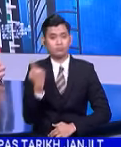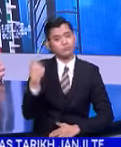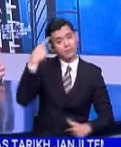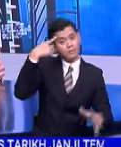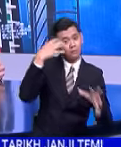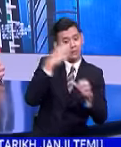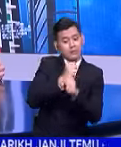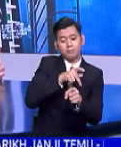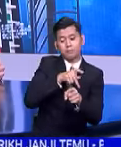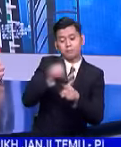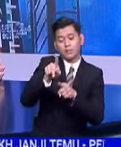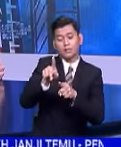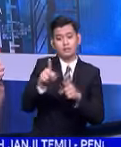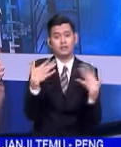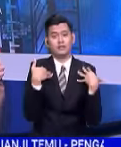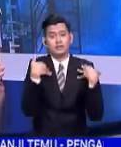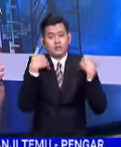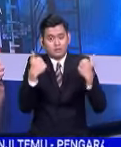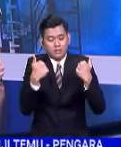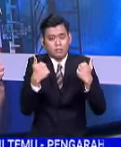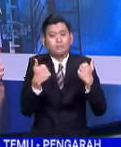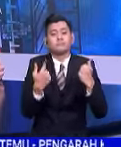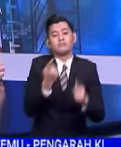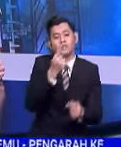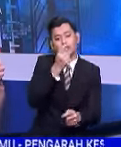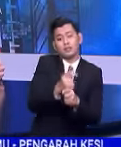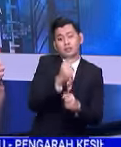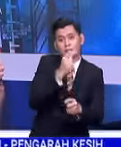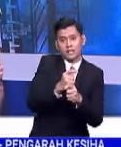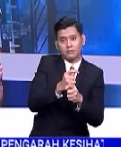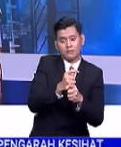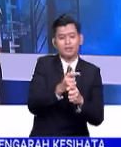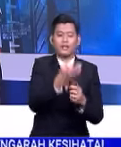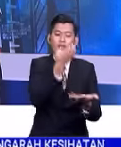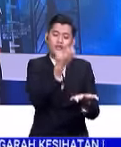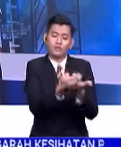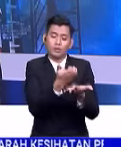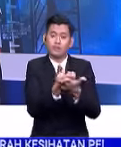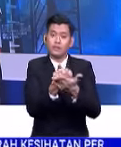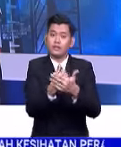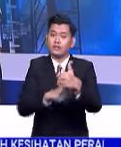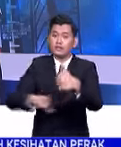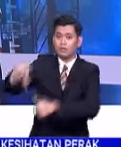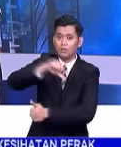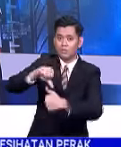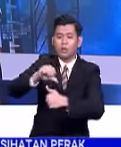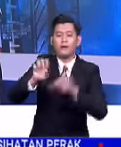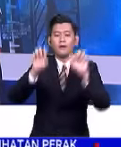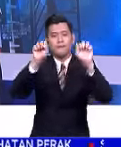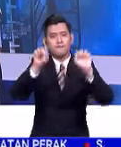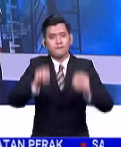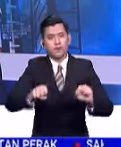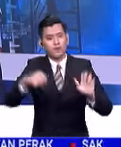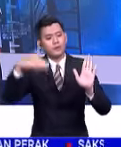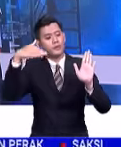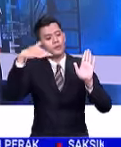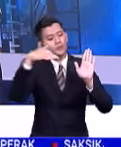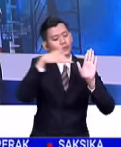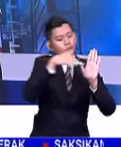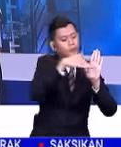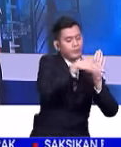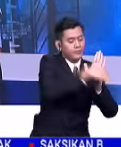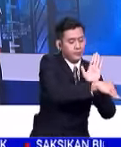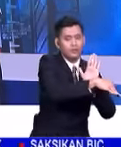awam berhubung keputusan mengetatkan operasi sektor ekonomi dan sosial yang mampu melandaikan lengkuk jangkitan